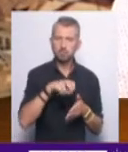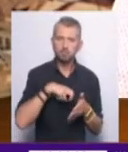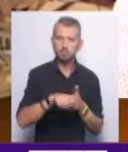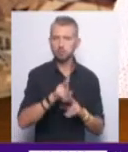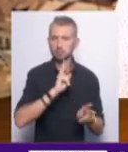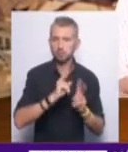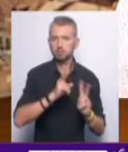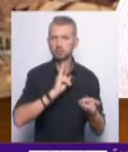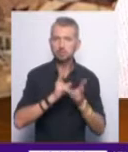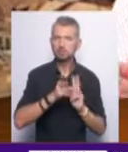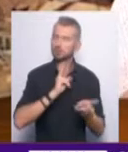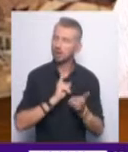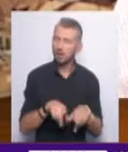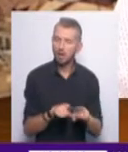думаєте?